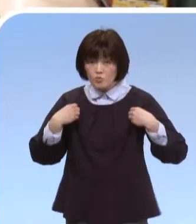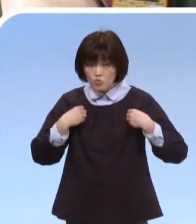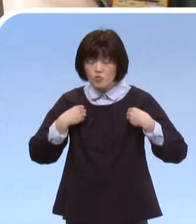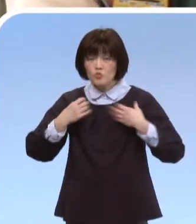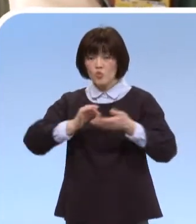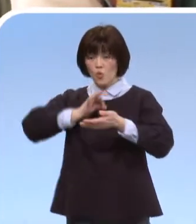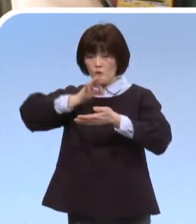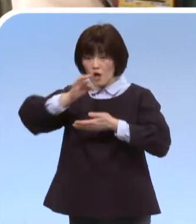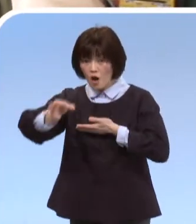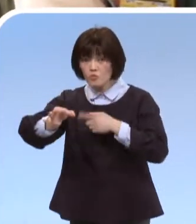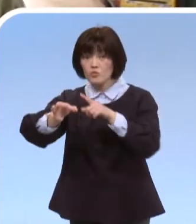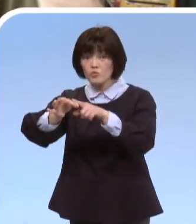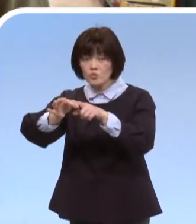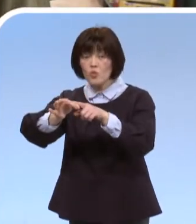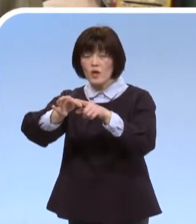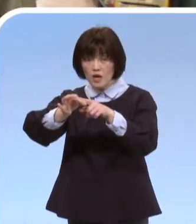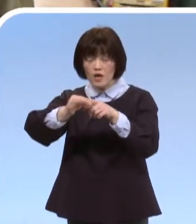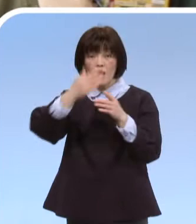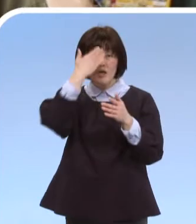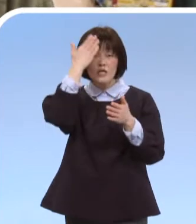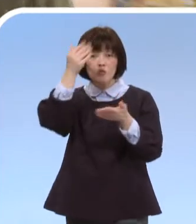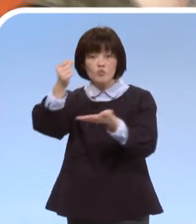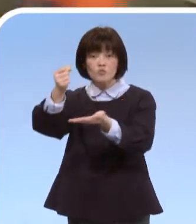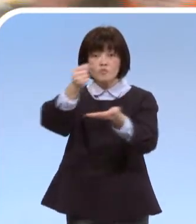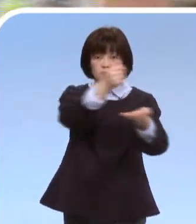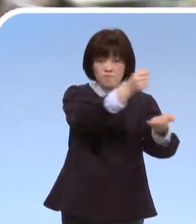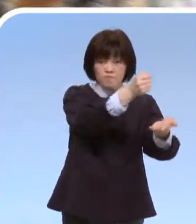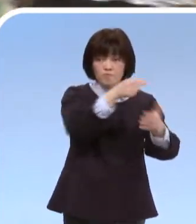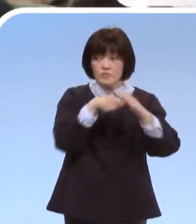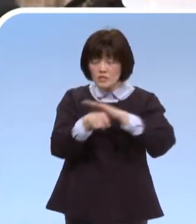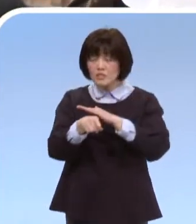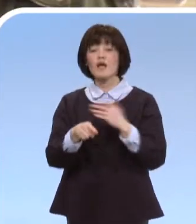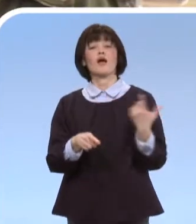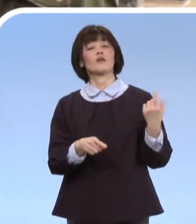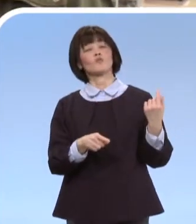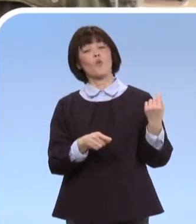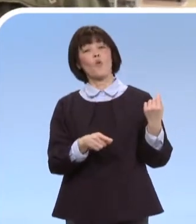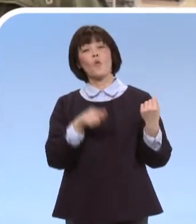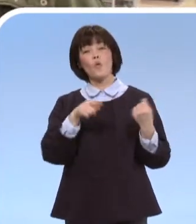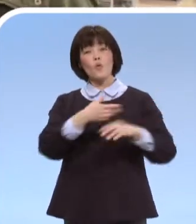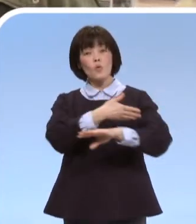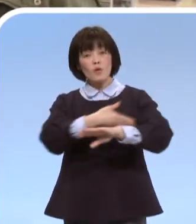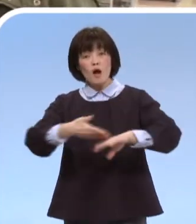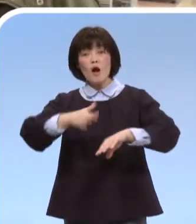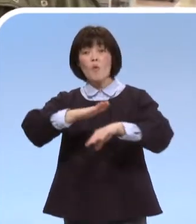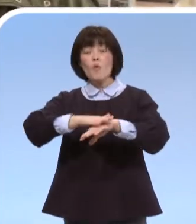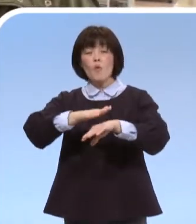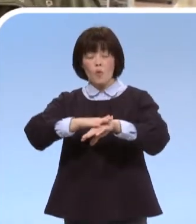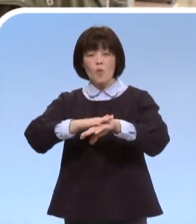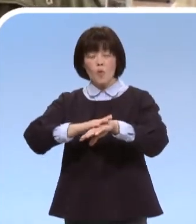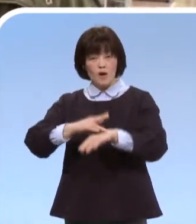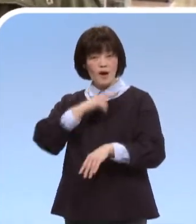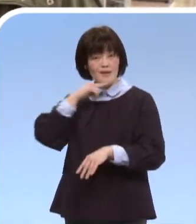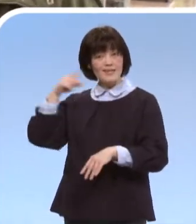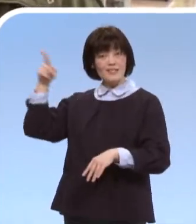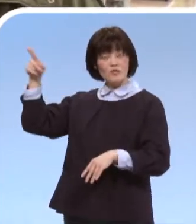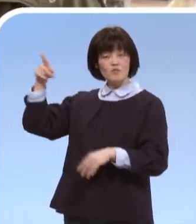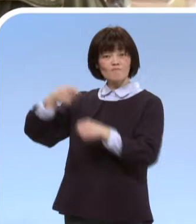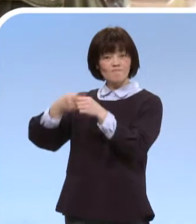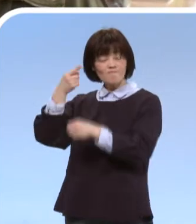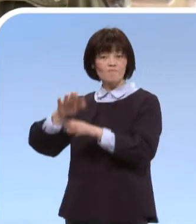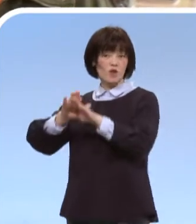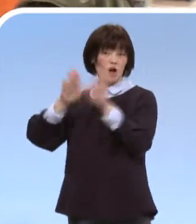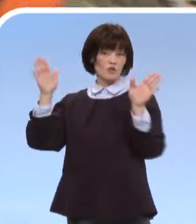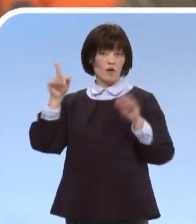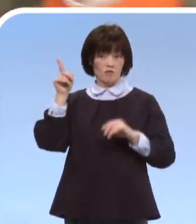はい、それが寄付につながるってことですか？ そうです、寄付になります。イギリス発祥のチャリティーショップっていうお店のシステムなんですけ